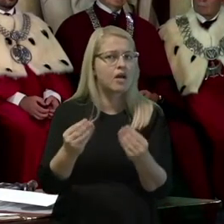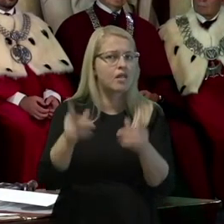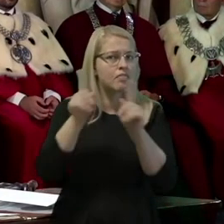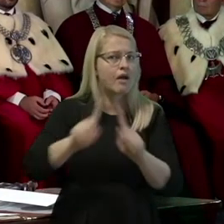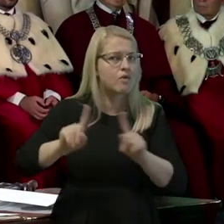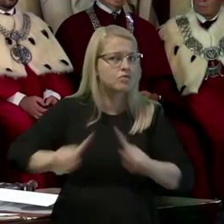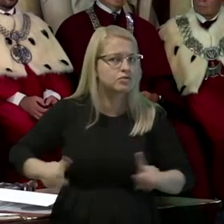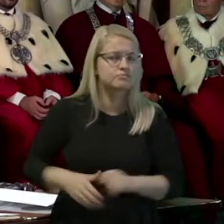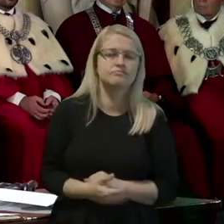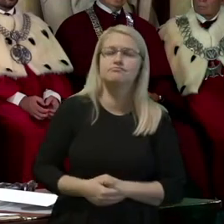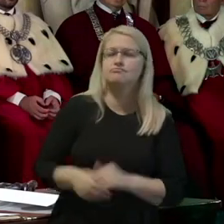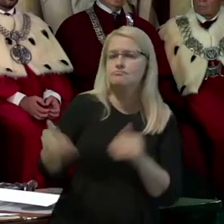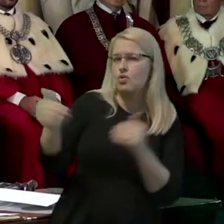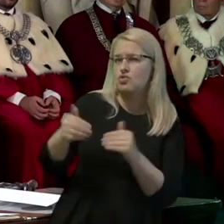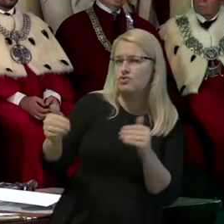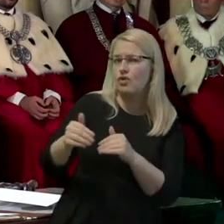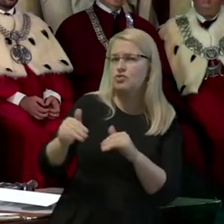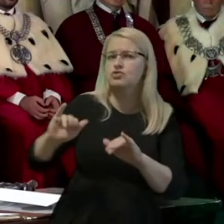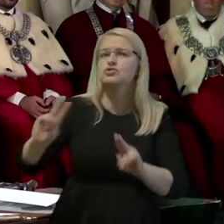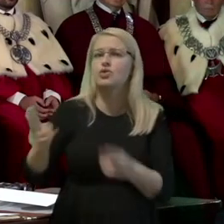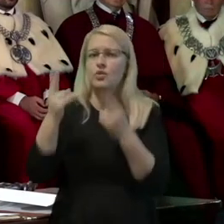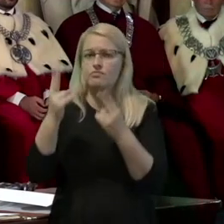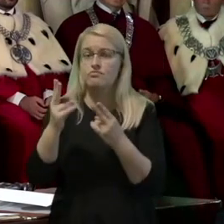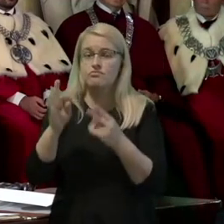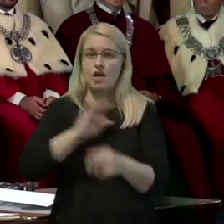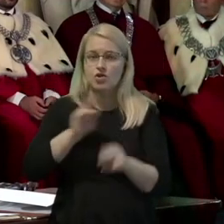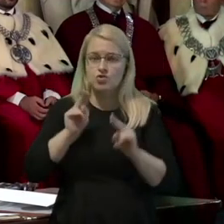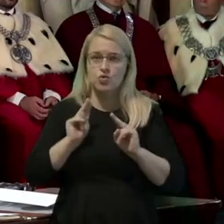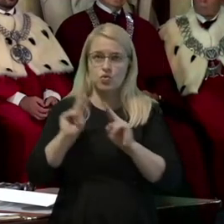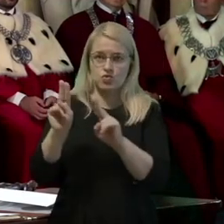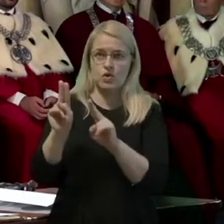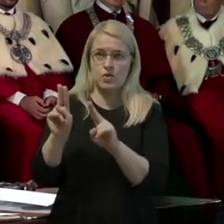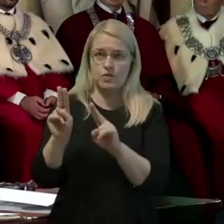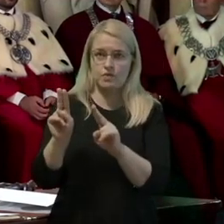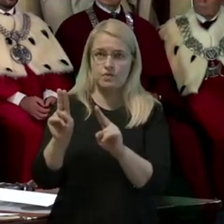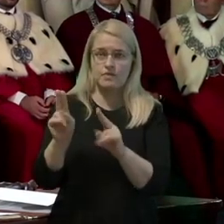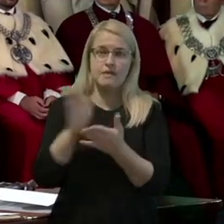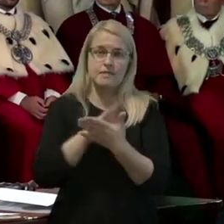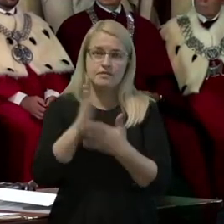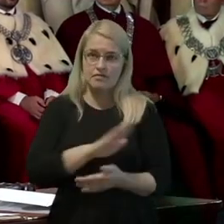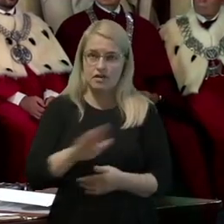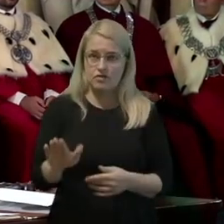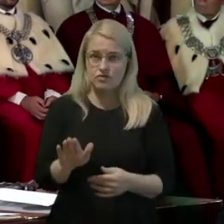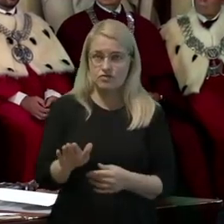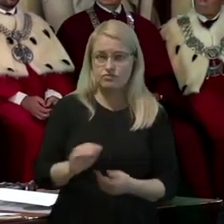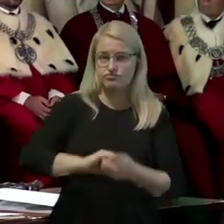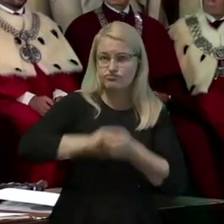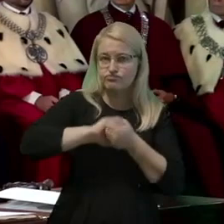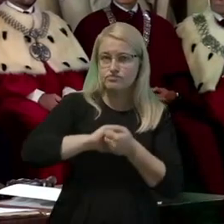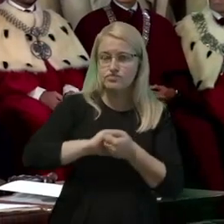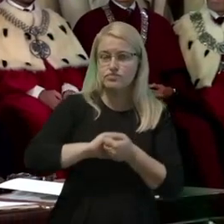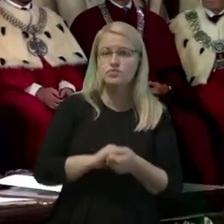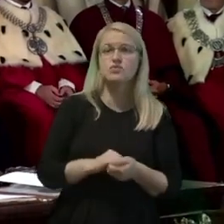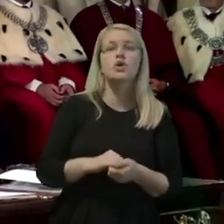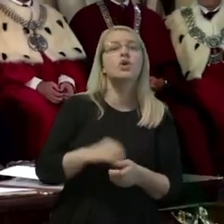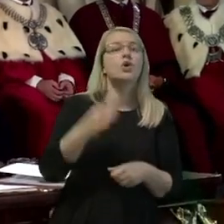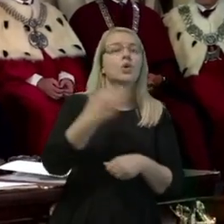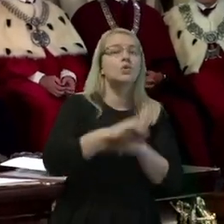naukowa, możliwości wynikające z udziału naszego Uniwersytetu w Międzynarodowym Sojuszu Uczelni